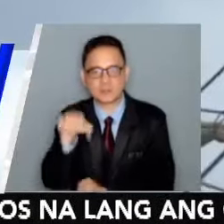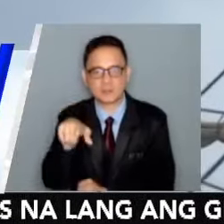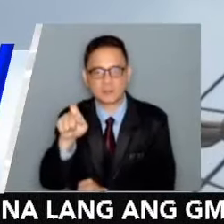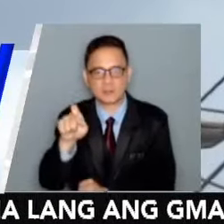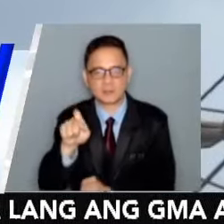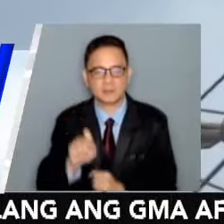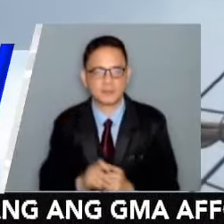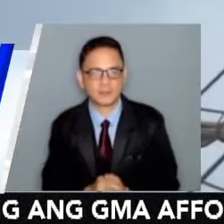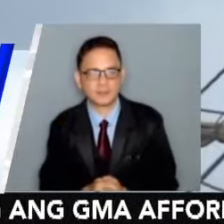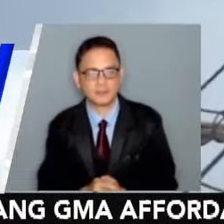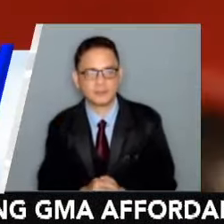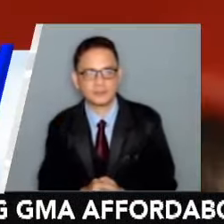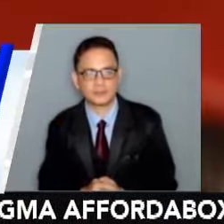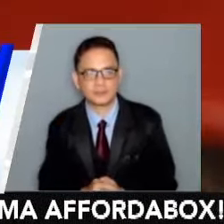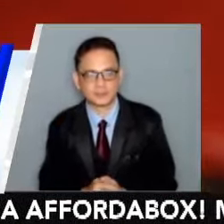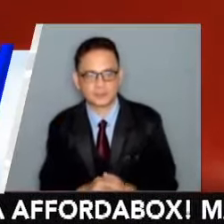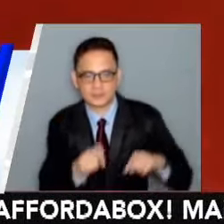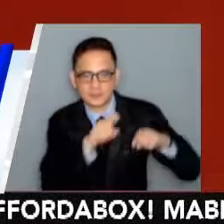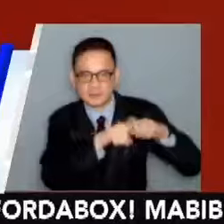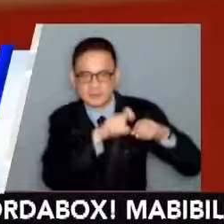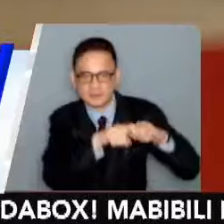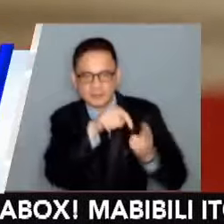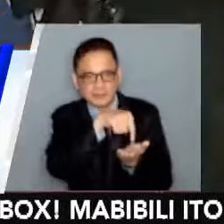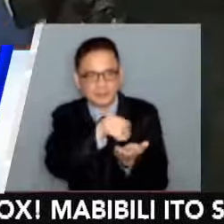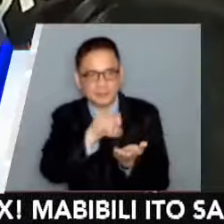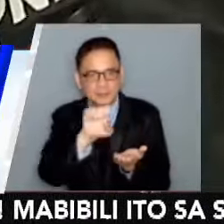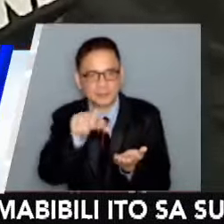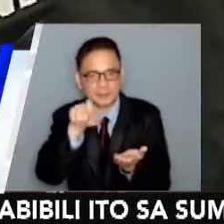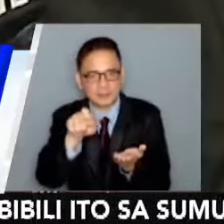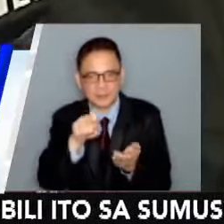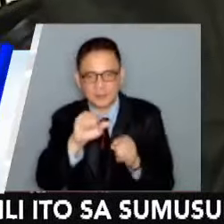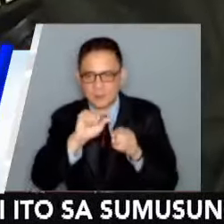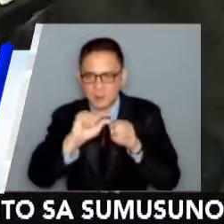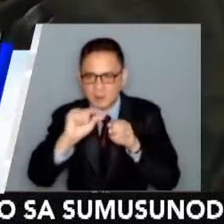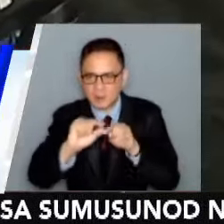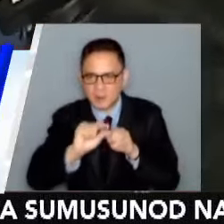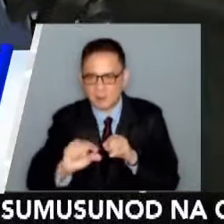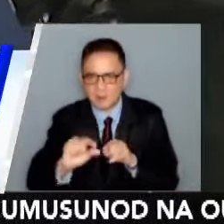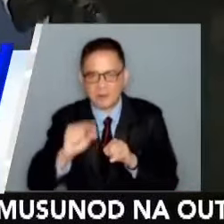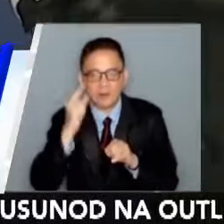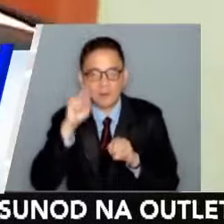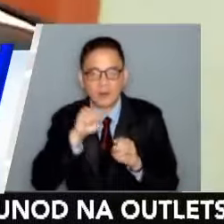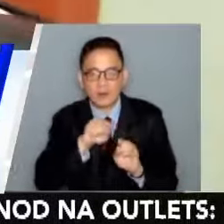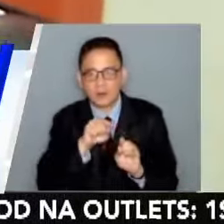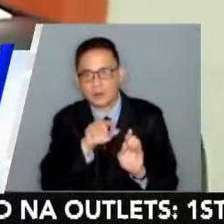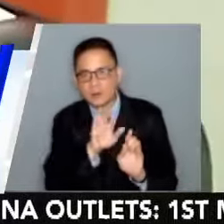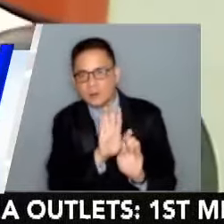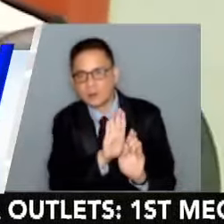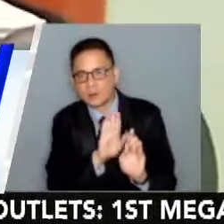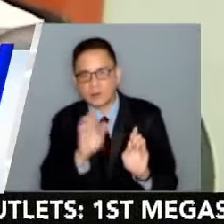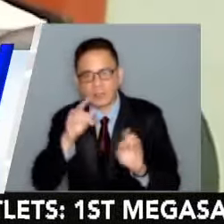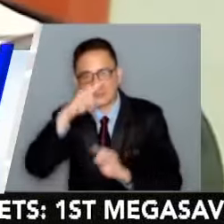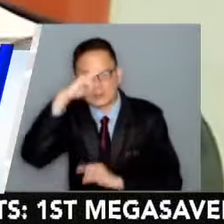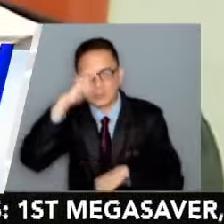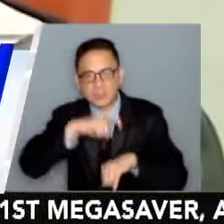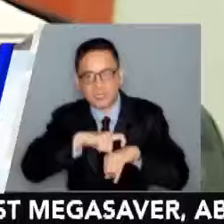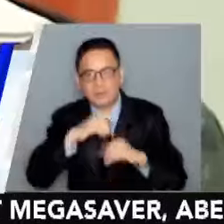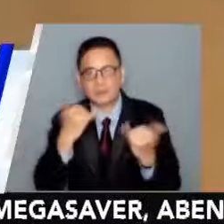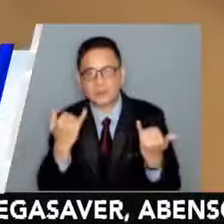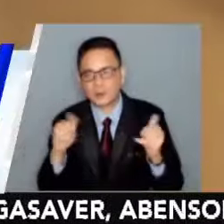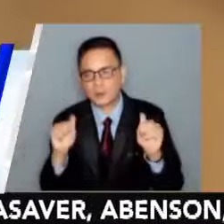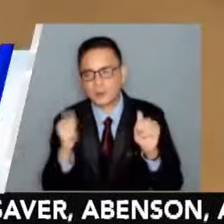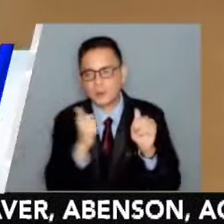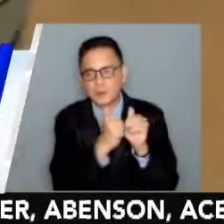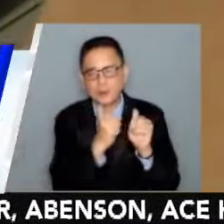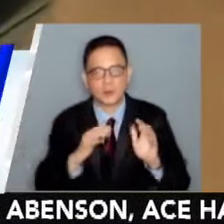rin bayaran noong Setyembre ang inutay-utay na singil para sa biniling kuryente sa WESM noong tag-init. Isinasapinal pa raw ng Meralco